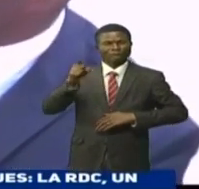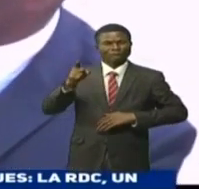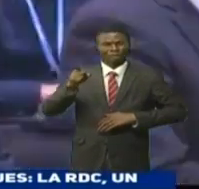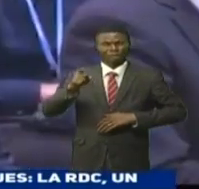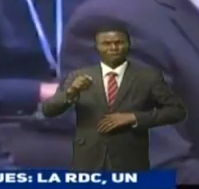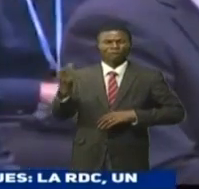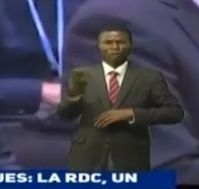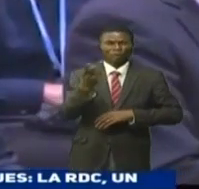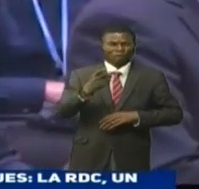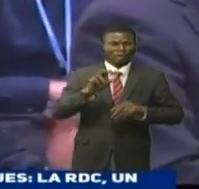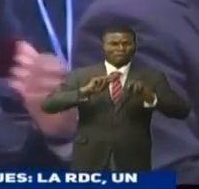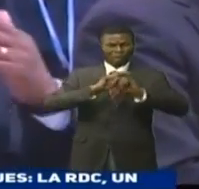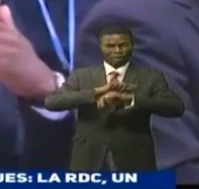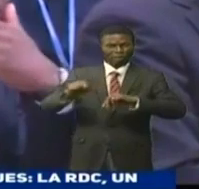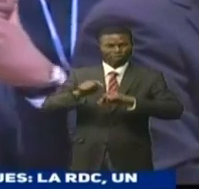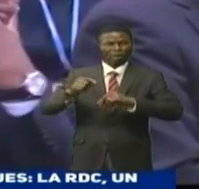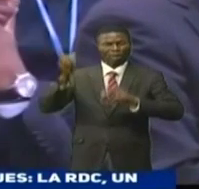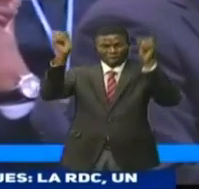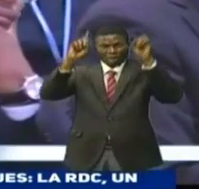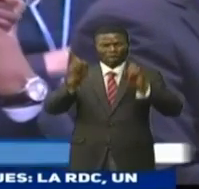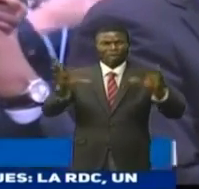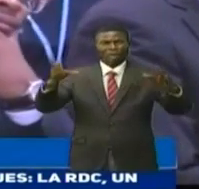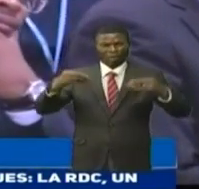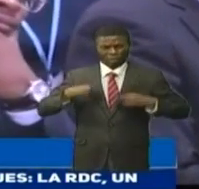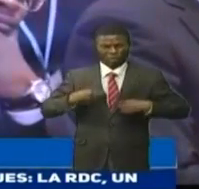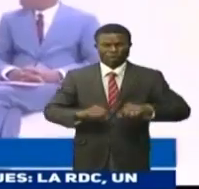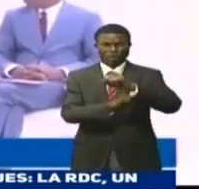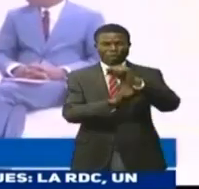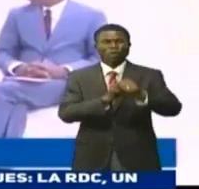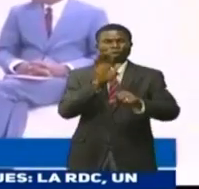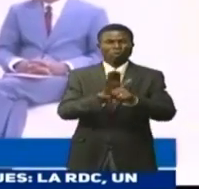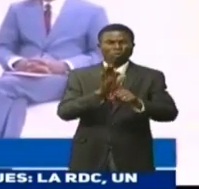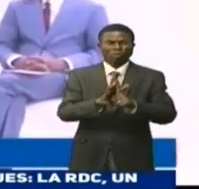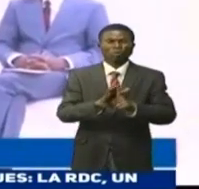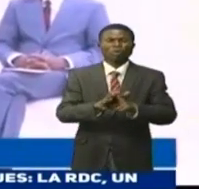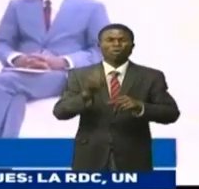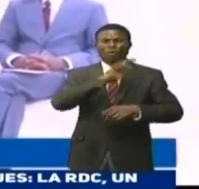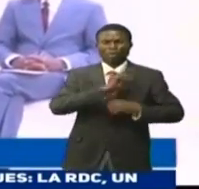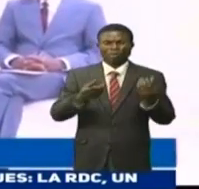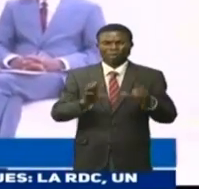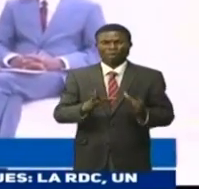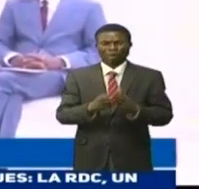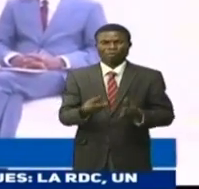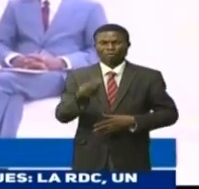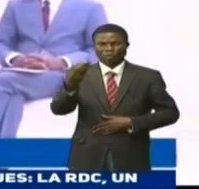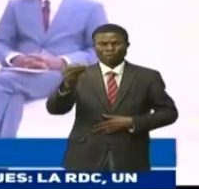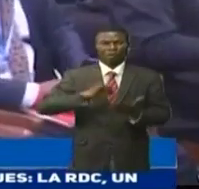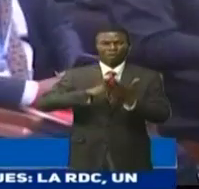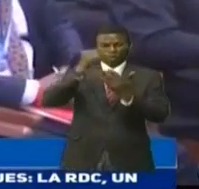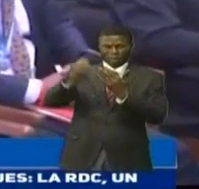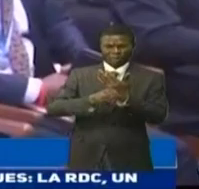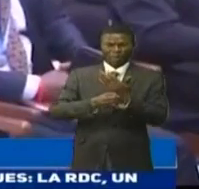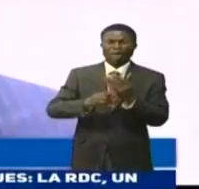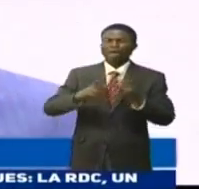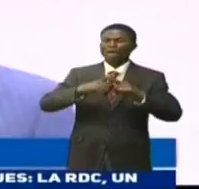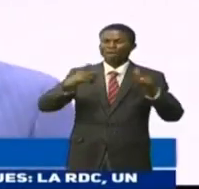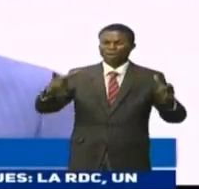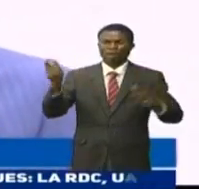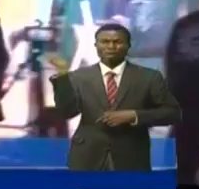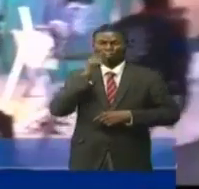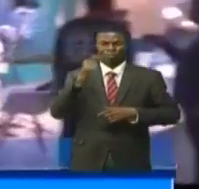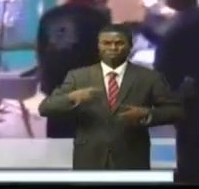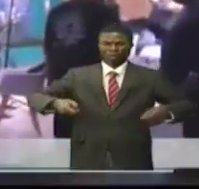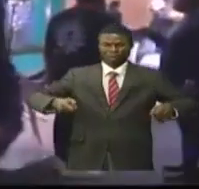ses institutions africaines ont accepté d'appuyer financièrement l'air des signes dans la mise en place de son gigantesque projet de fabrication